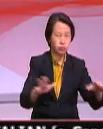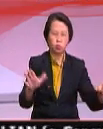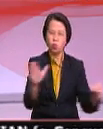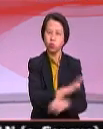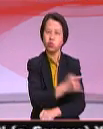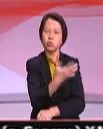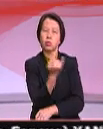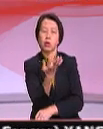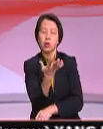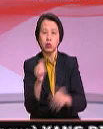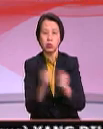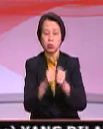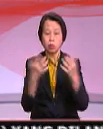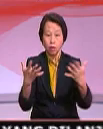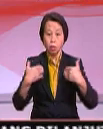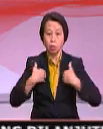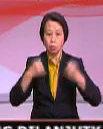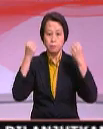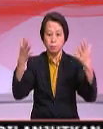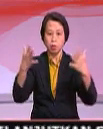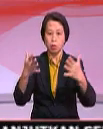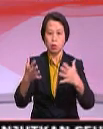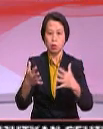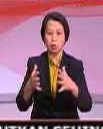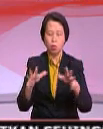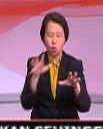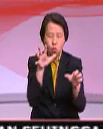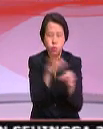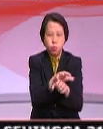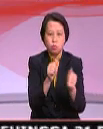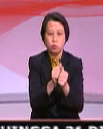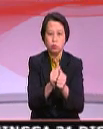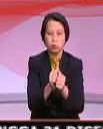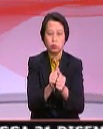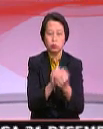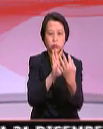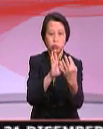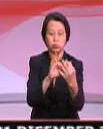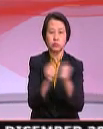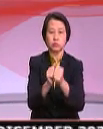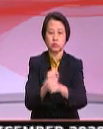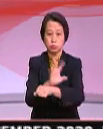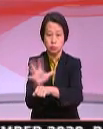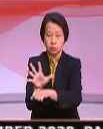stretch a fact that has since been compounded by covid-19